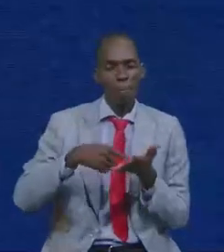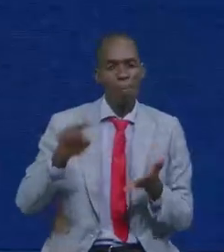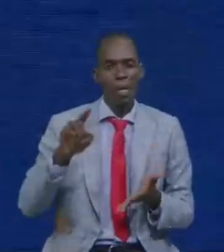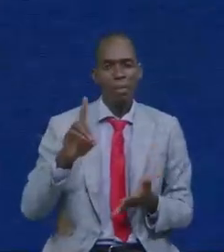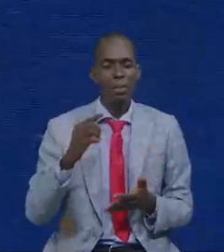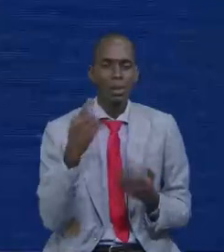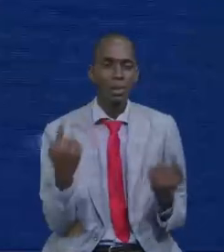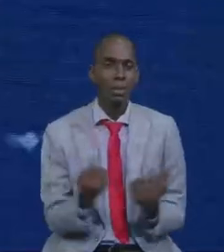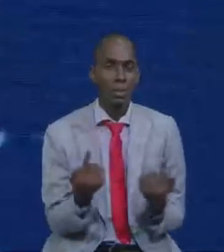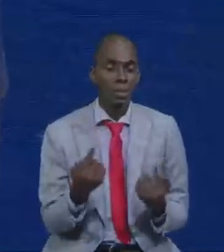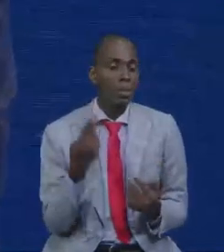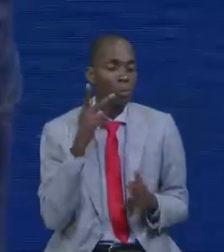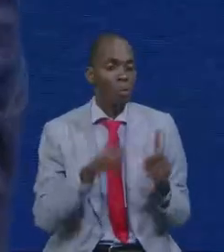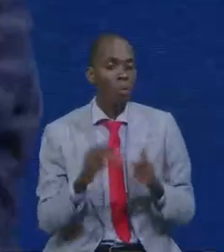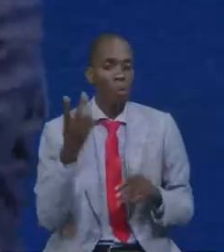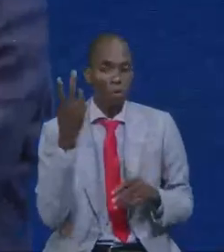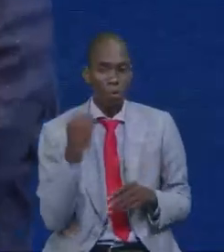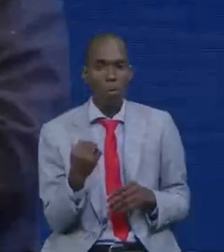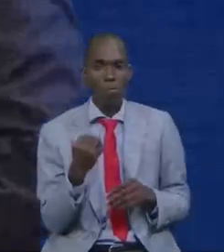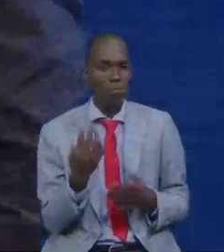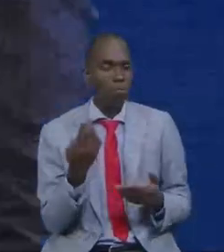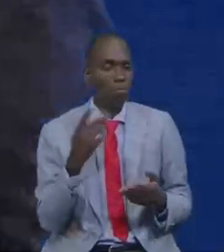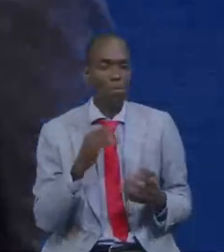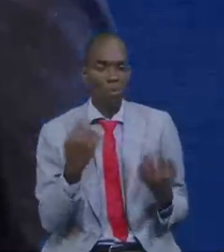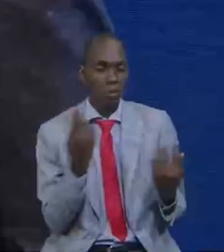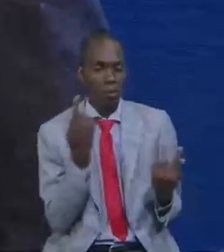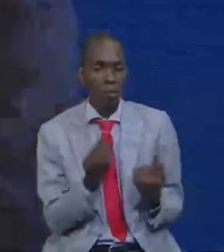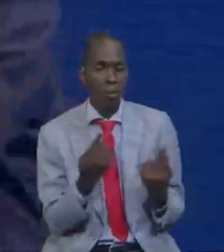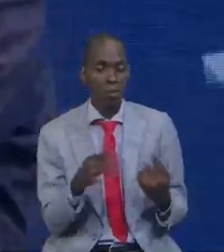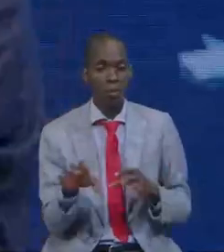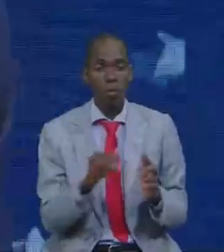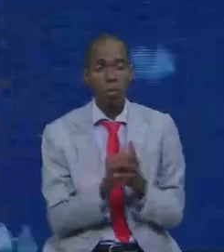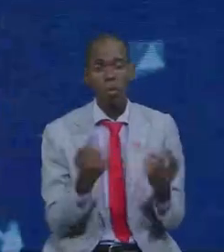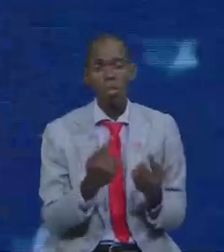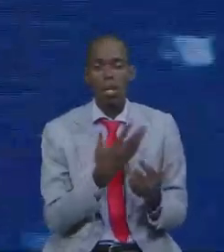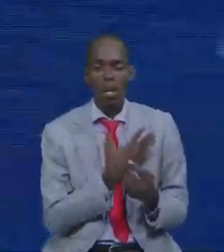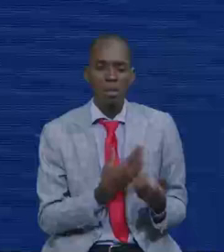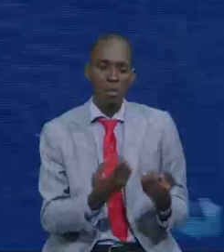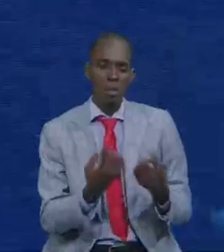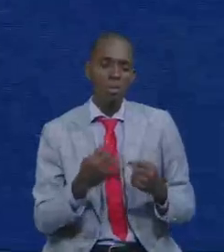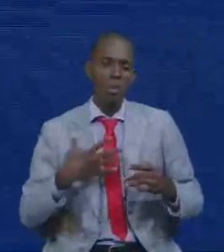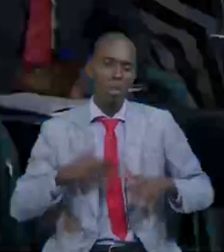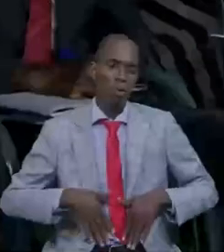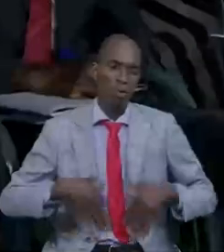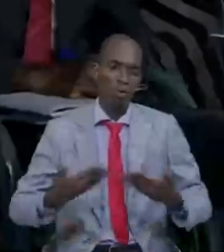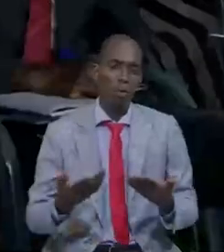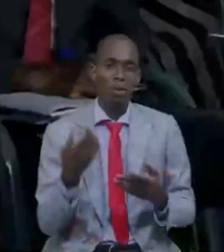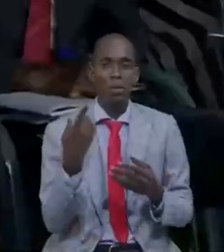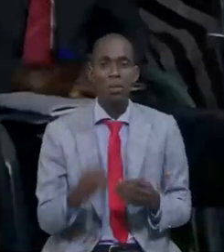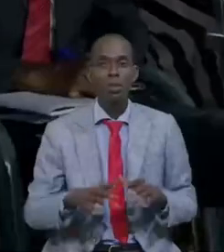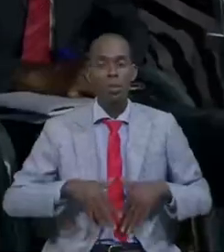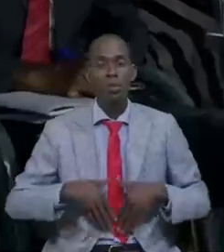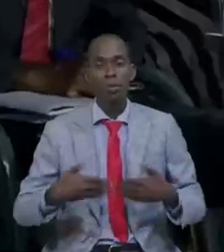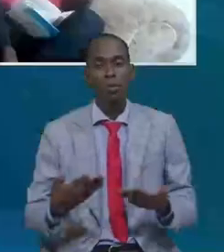étaient convaincus dans leur cœur. Alors ils sont venus et ils ont fait une confession, la conviction et la confession des